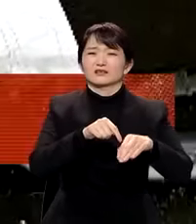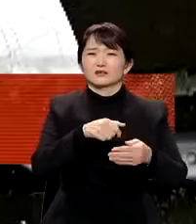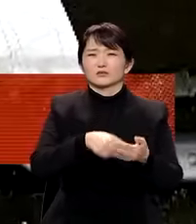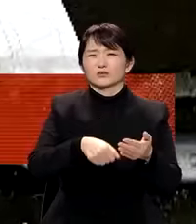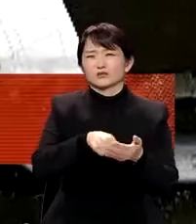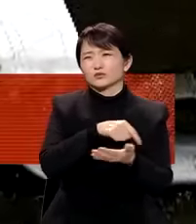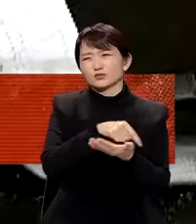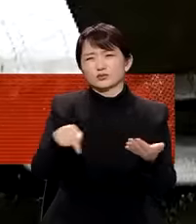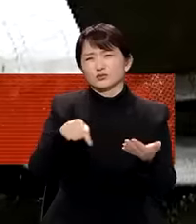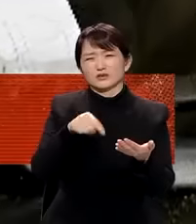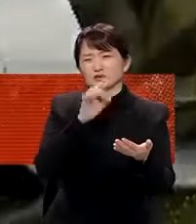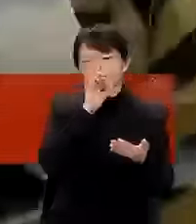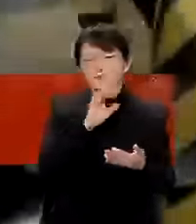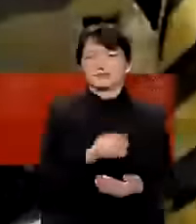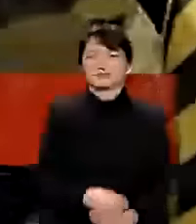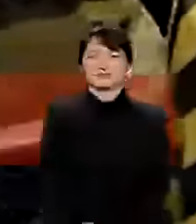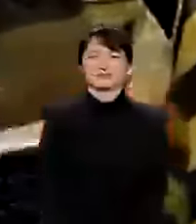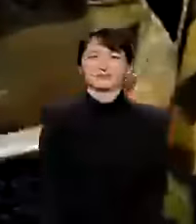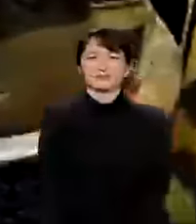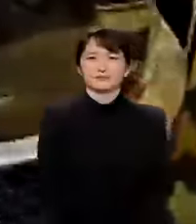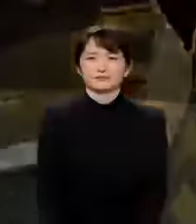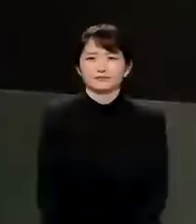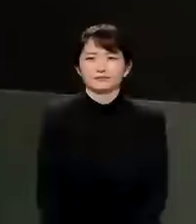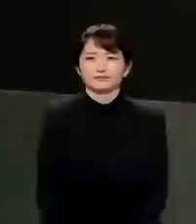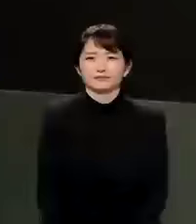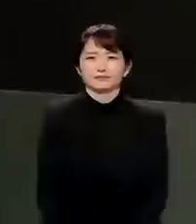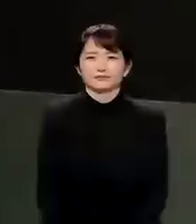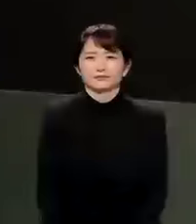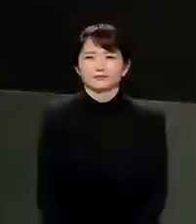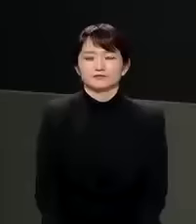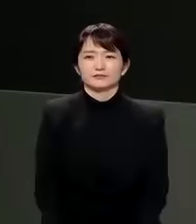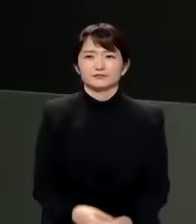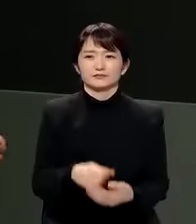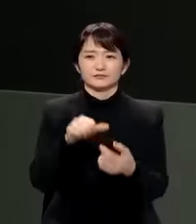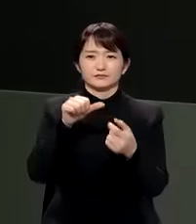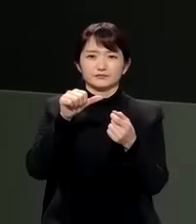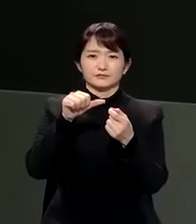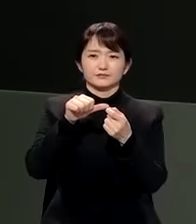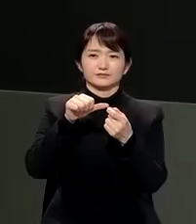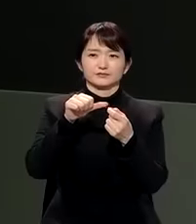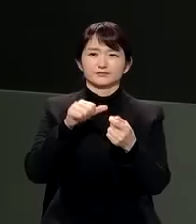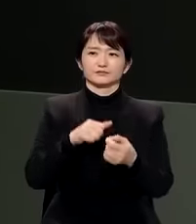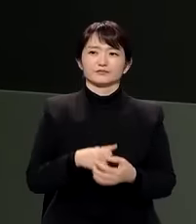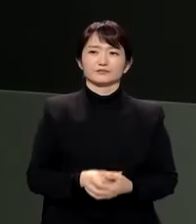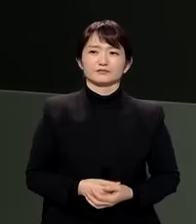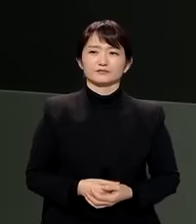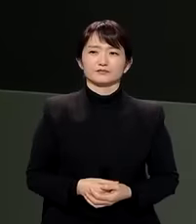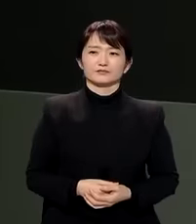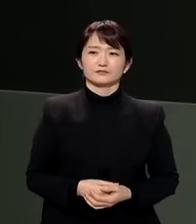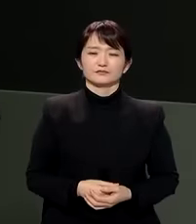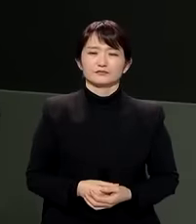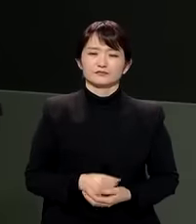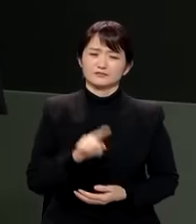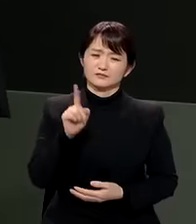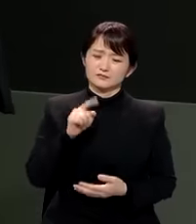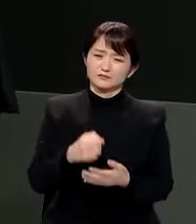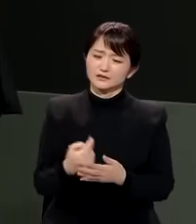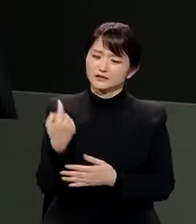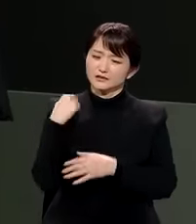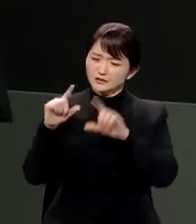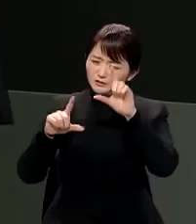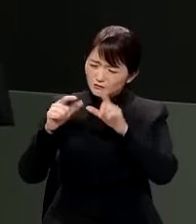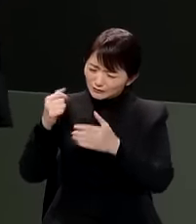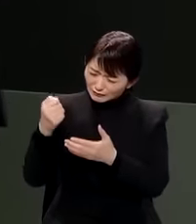아 진짜요 그렇군요 알겠습니다 자 예 좋습니다 다음 이어가죠 쓸데없이 애잔한